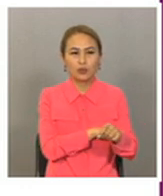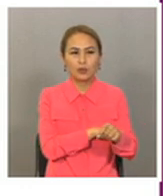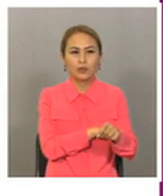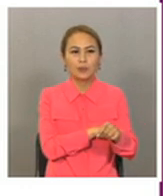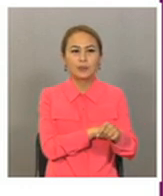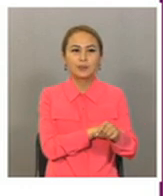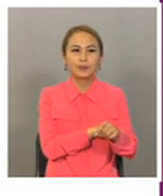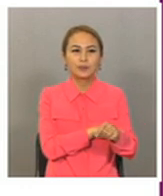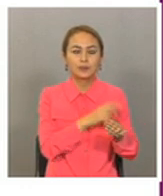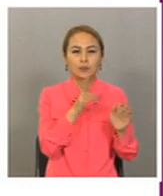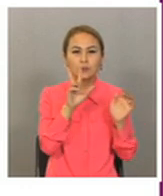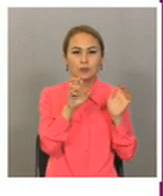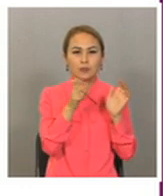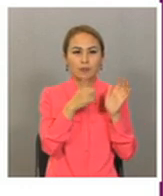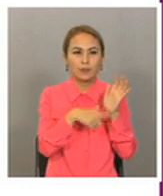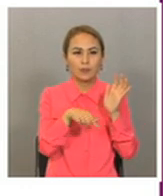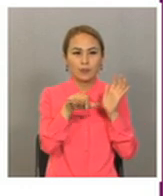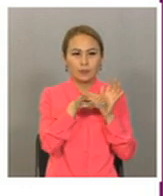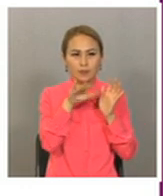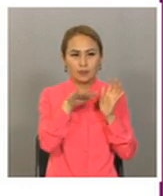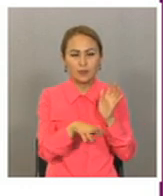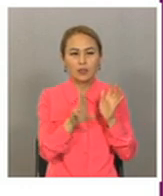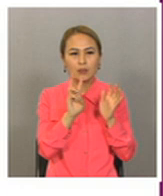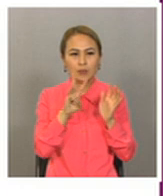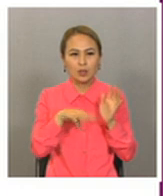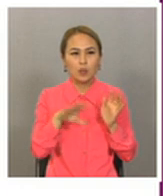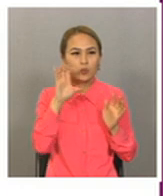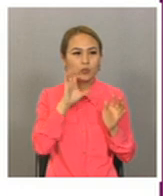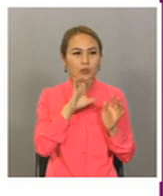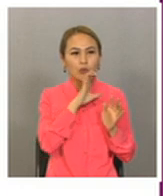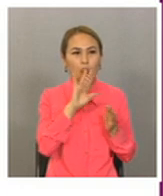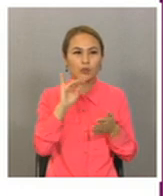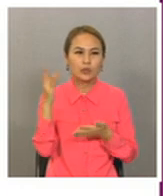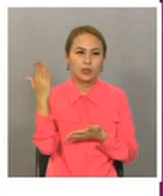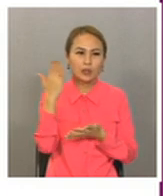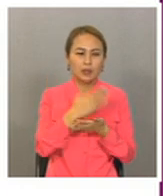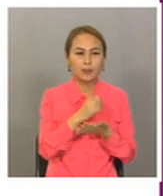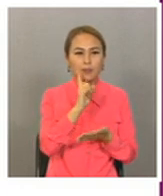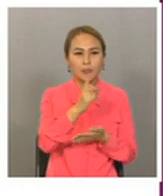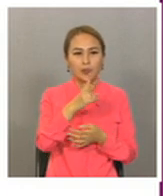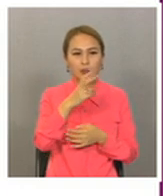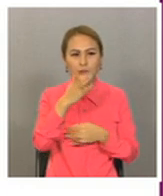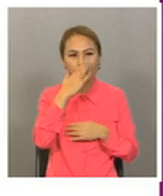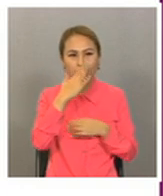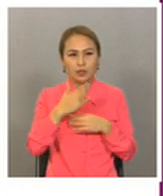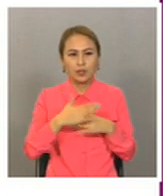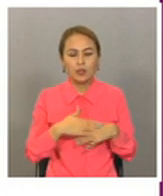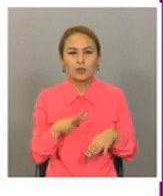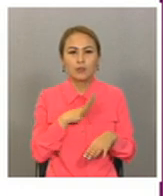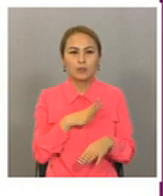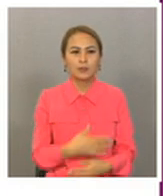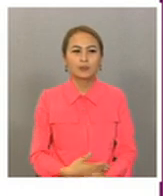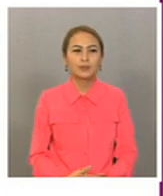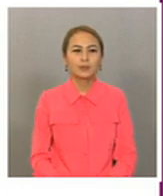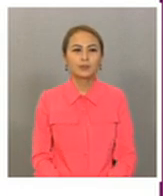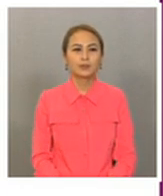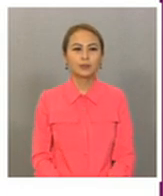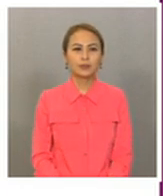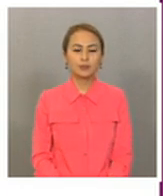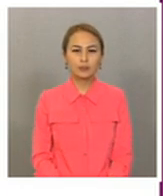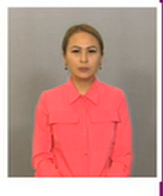ауданы 376,000 шаршы километр. Солтүстіктен оңтүстікке қарай 1200 километрге созылып